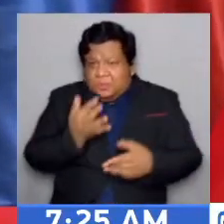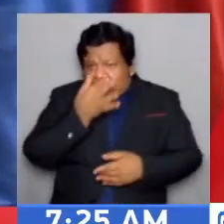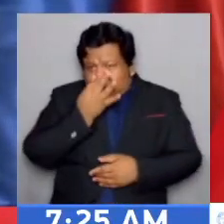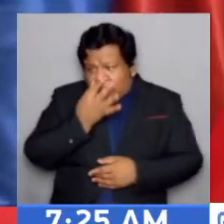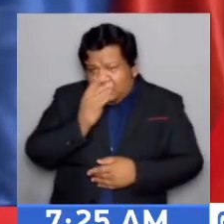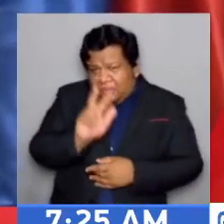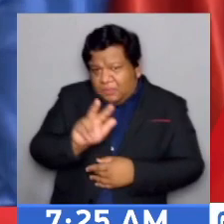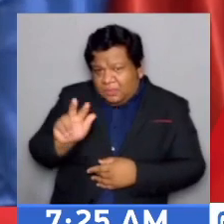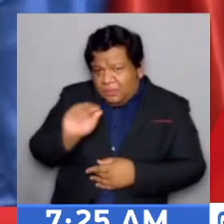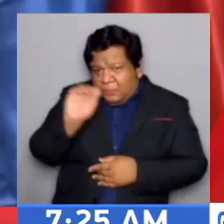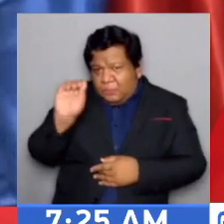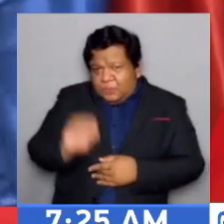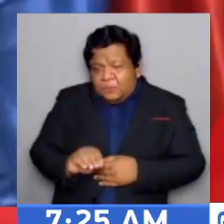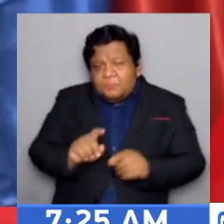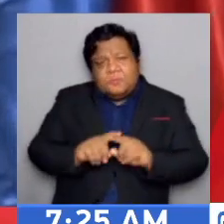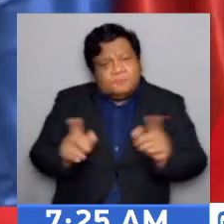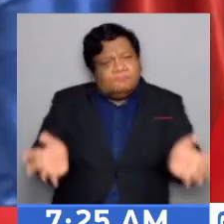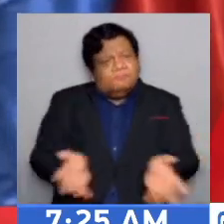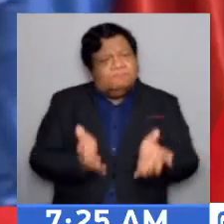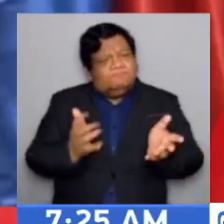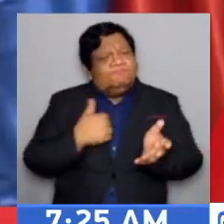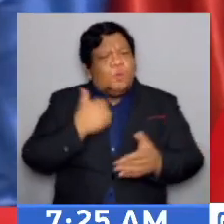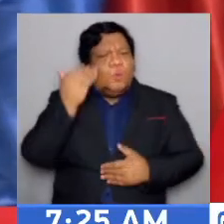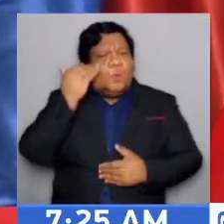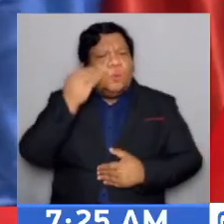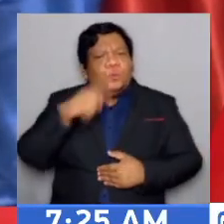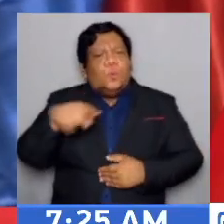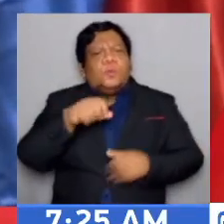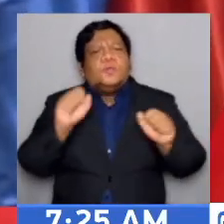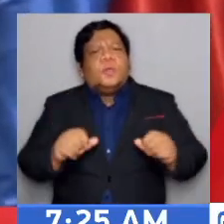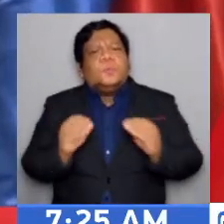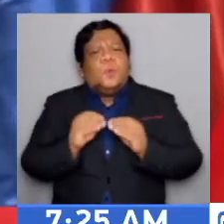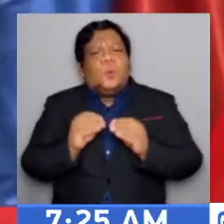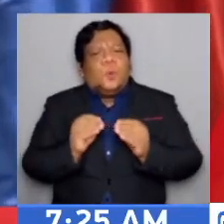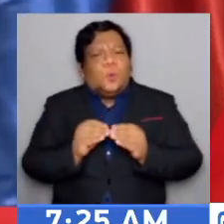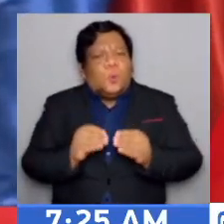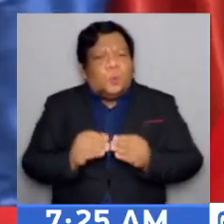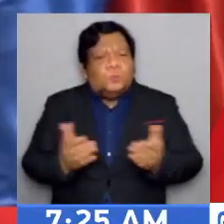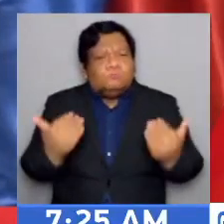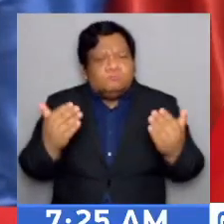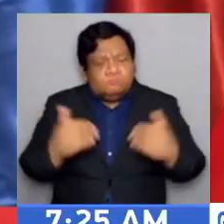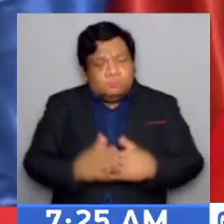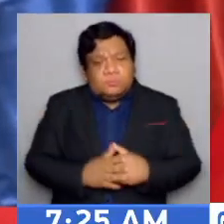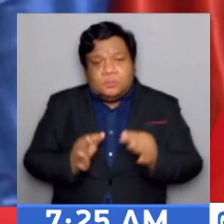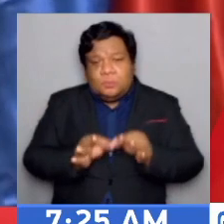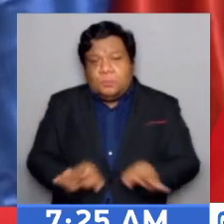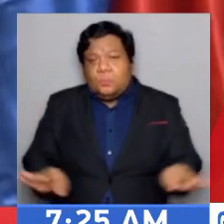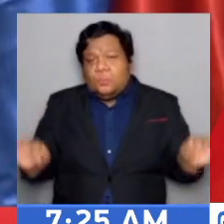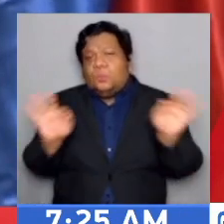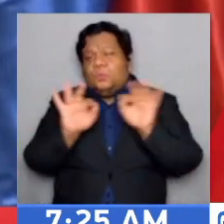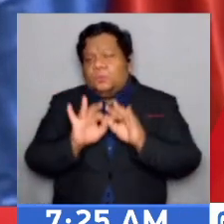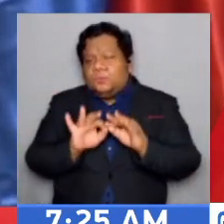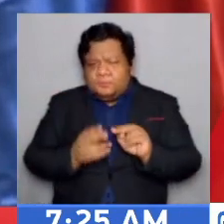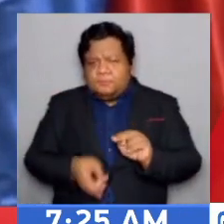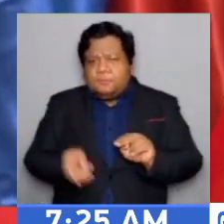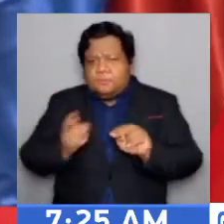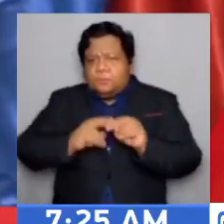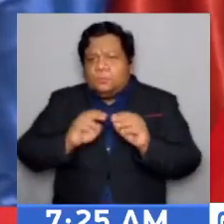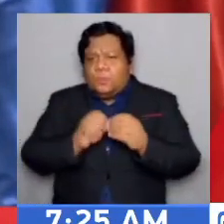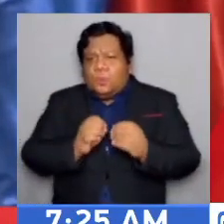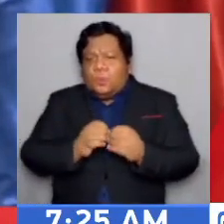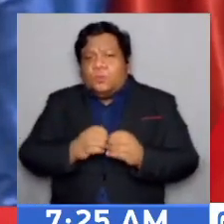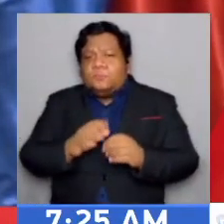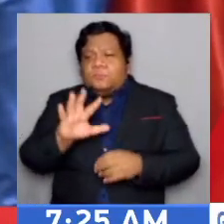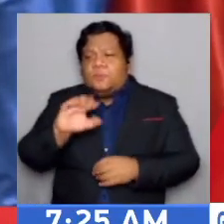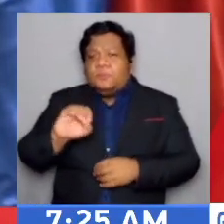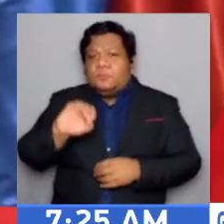Pero alam ko, kaya ninyong paakitin yan. It is essential that we increase that rate to 50%